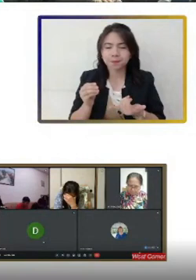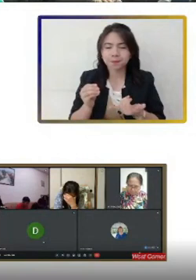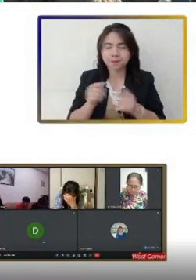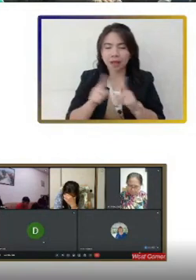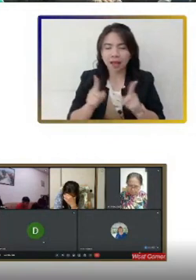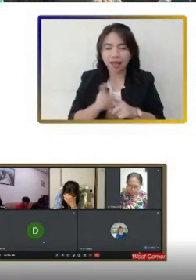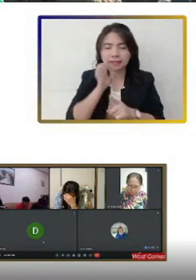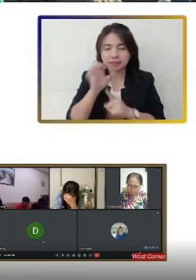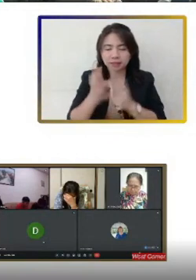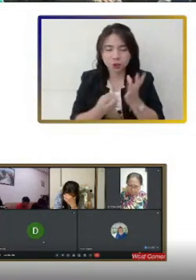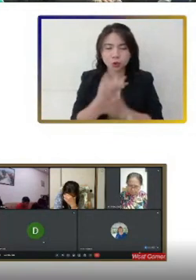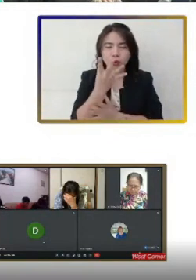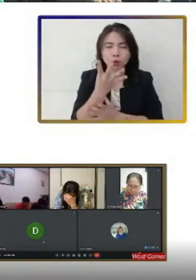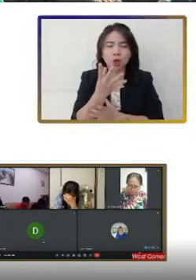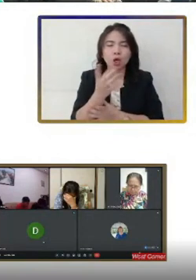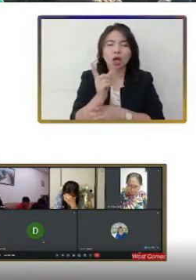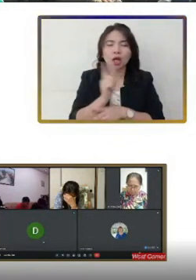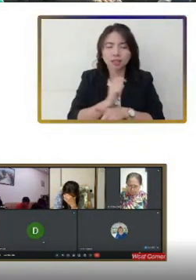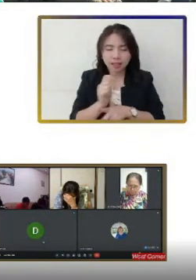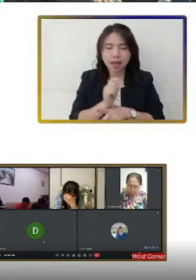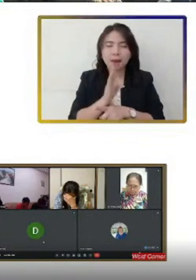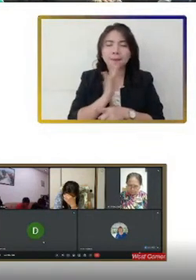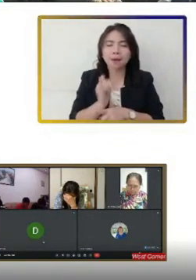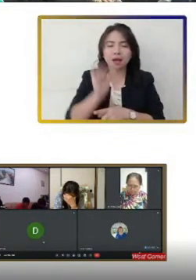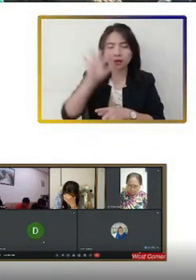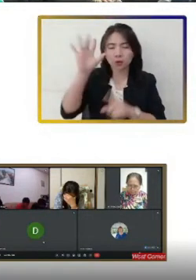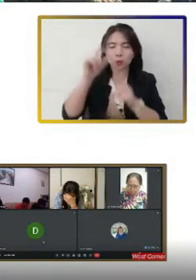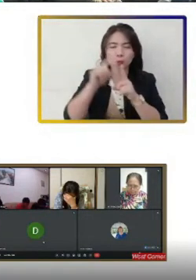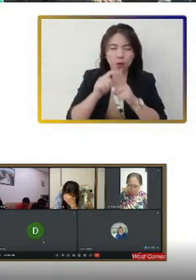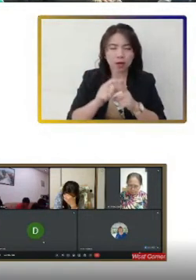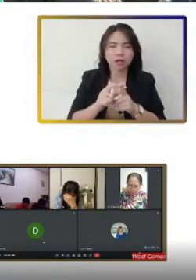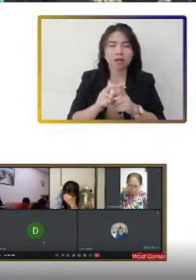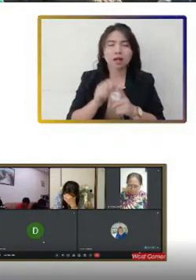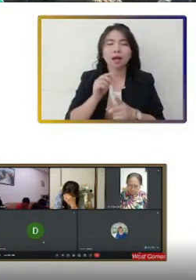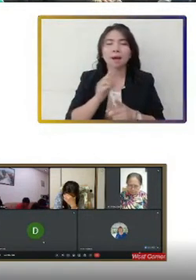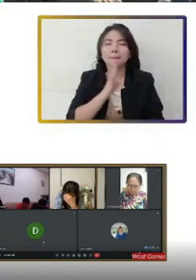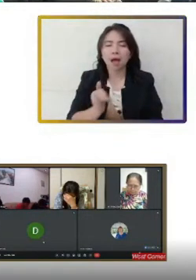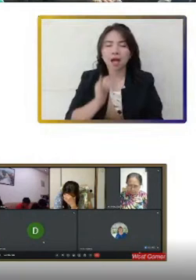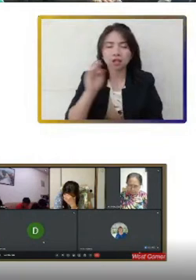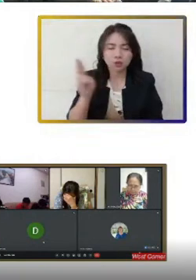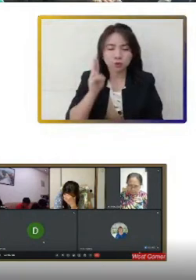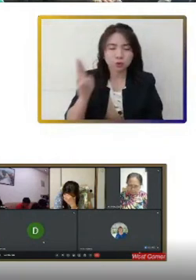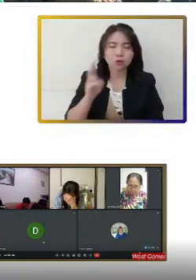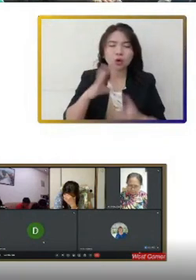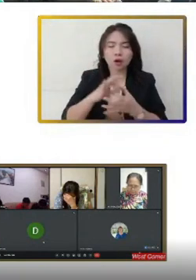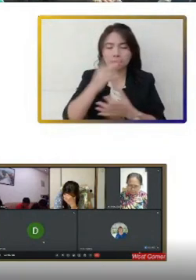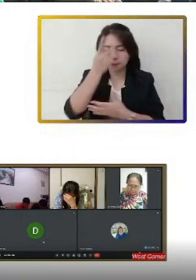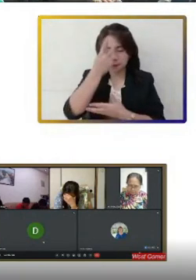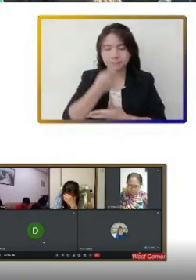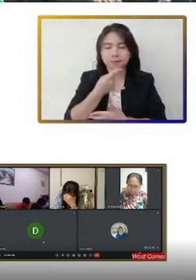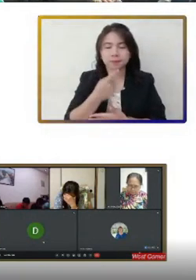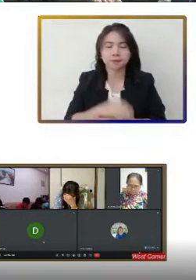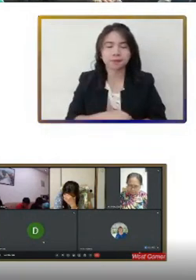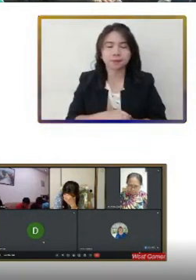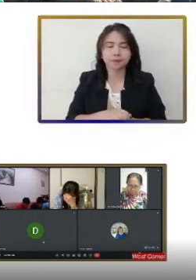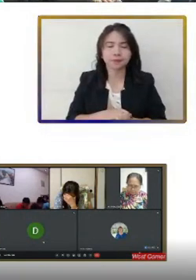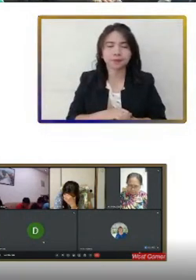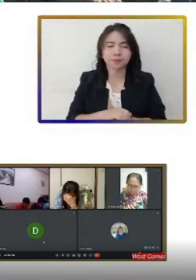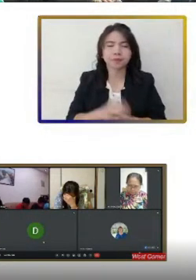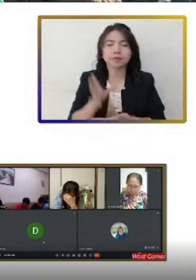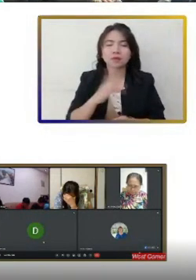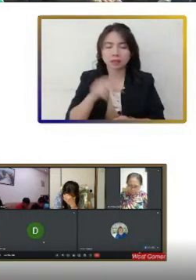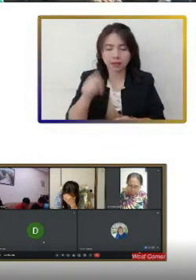siya, mahubog sa inyong salita sa pag-aaruga po ni Randy at sa kanilang Mylene. po'y